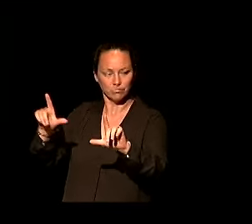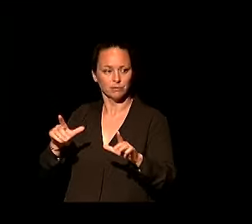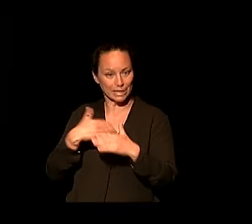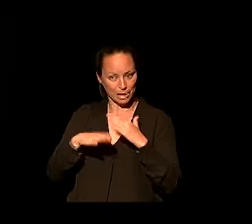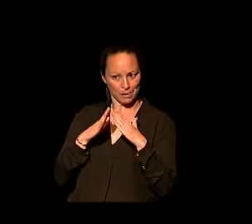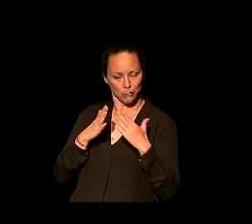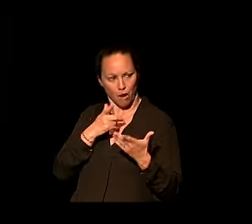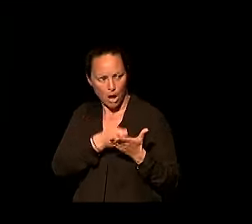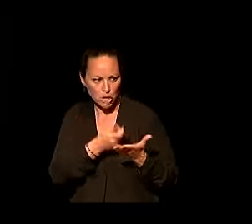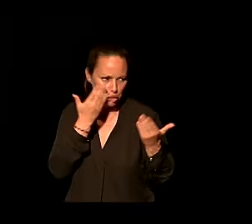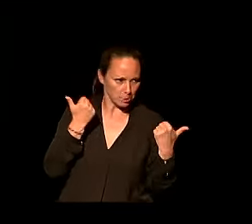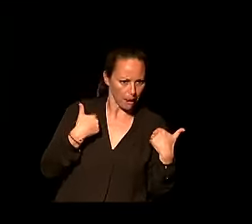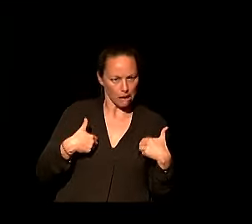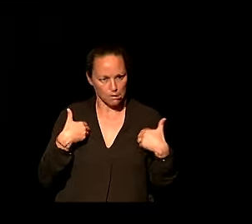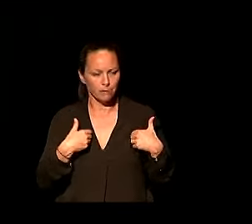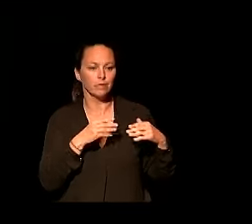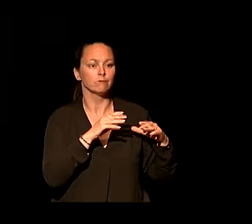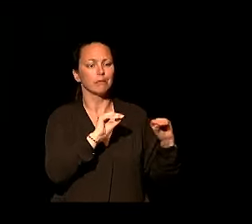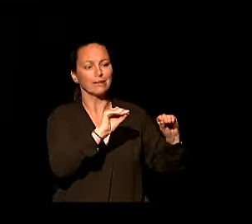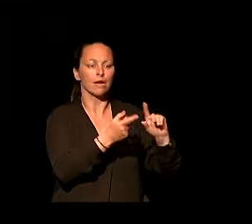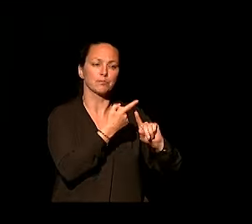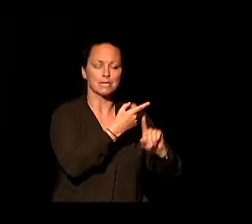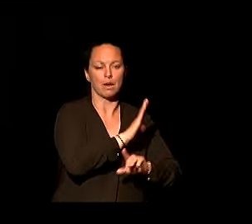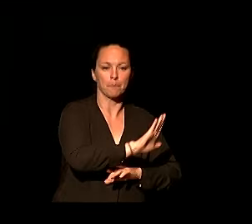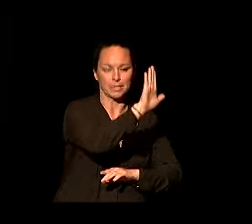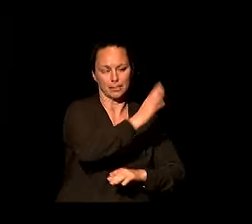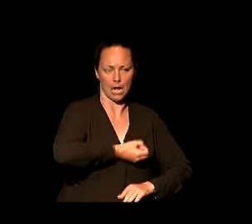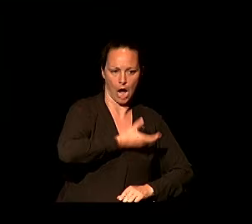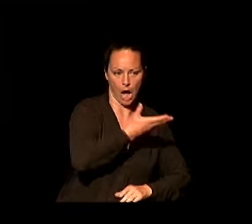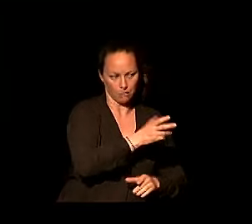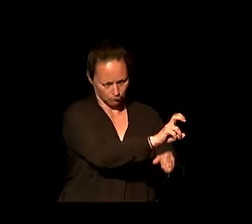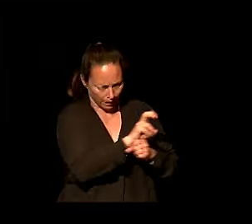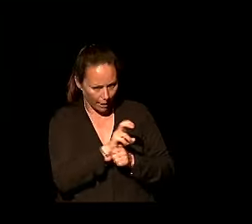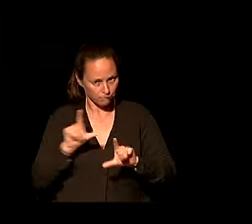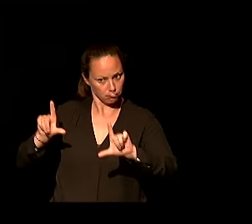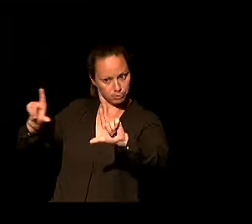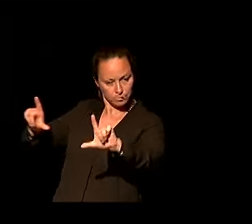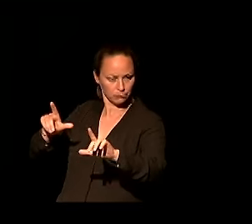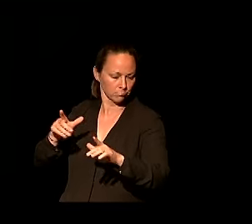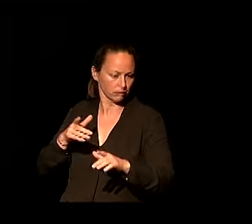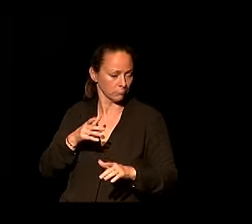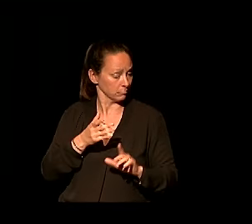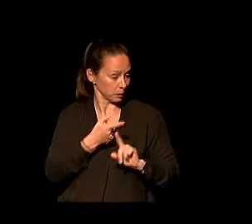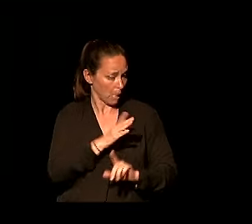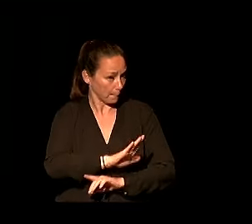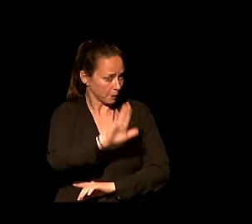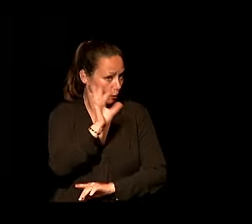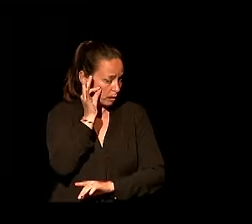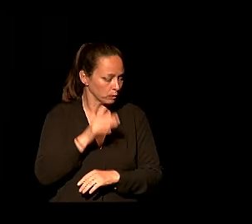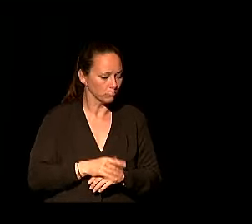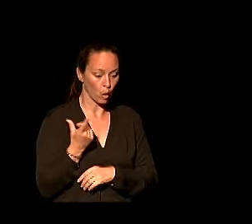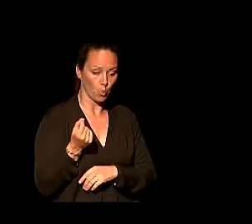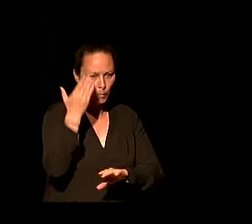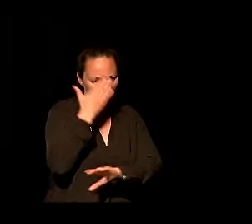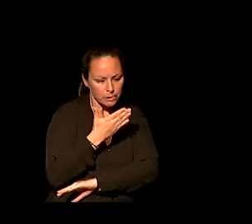ou pas avec des galeries new-yorkaises. Donc c'est une autre activité aussi de Hollywood. Et puis enfin, un couple célèbre,